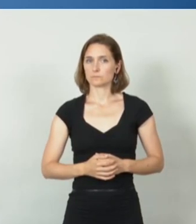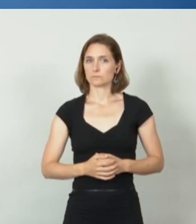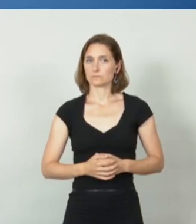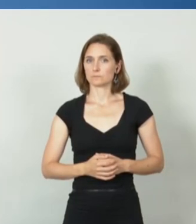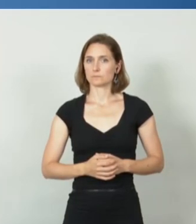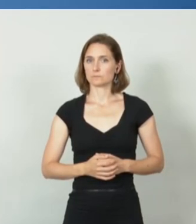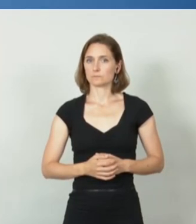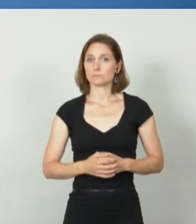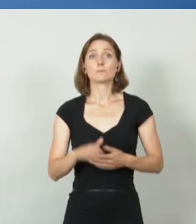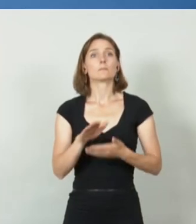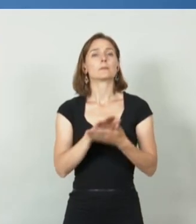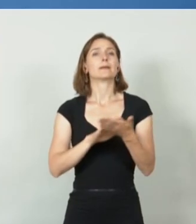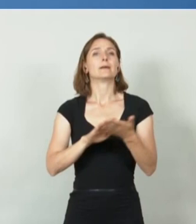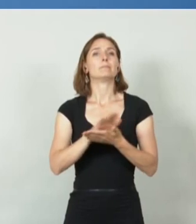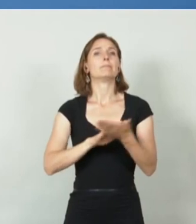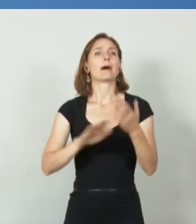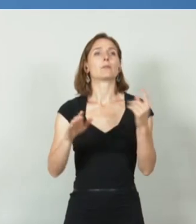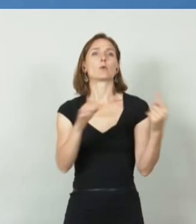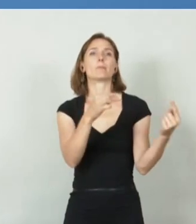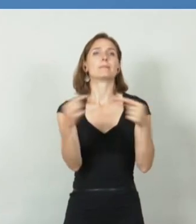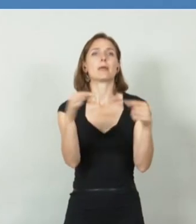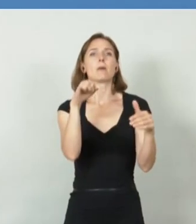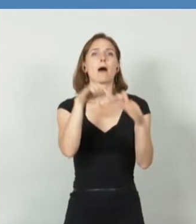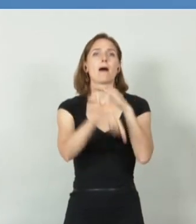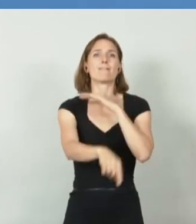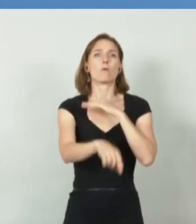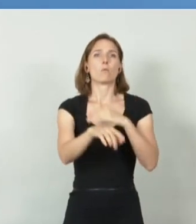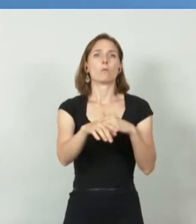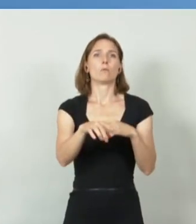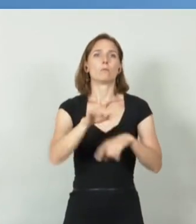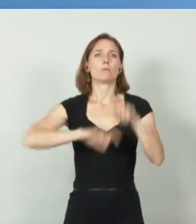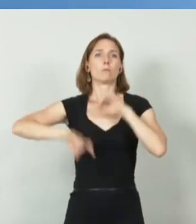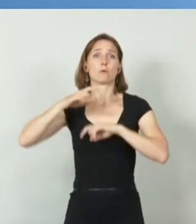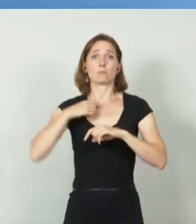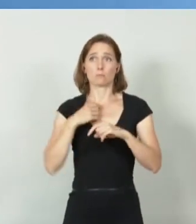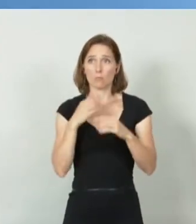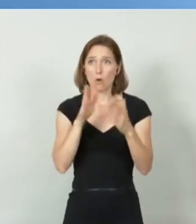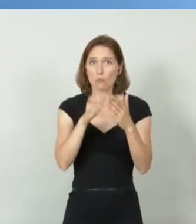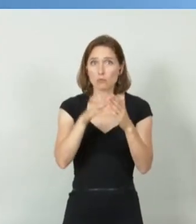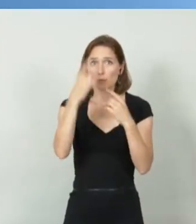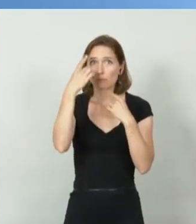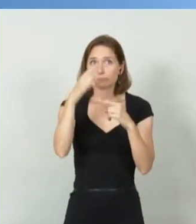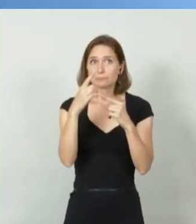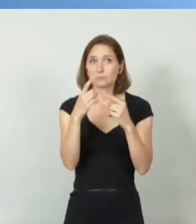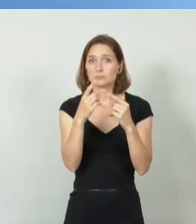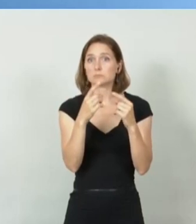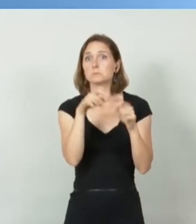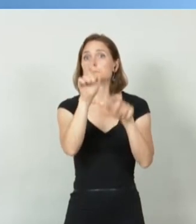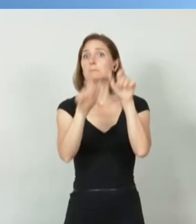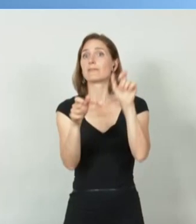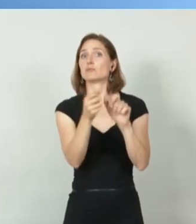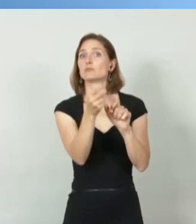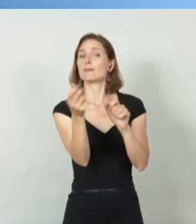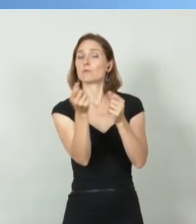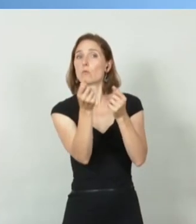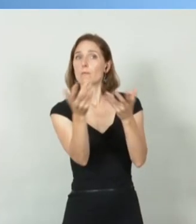excusez-moi avant de reprendre les débats de fonds comme si de rien n'était moi je demande quand même un des comptes à ce stade pour que vous puissiez